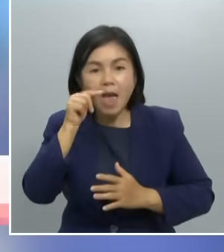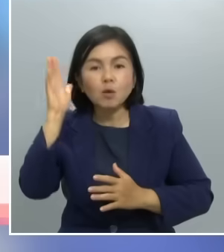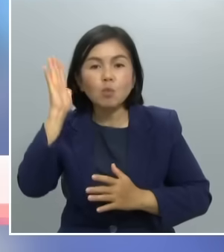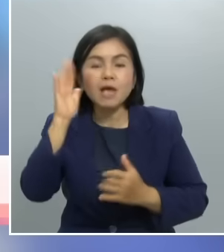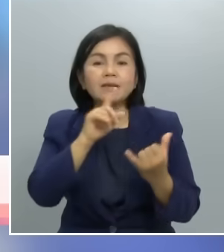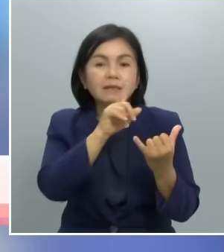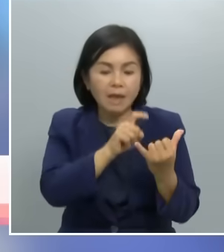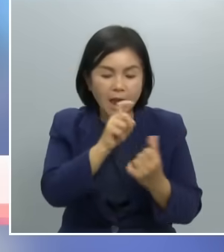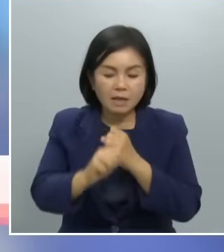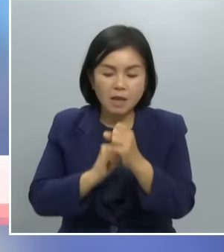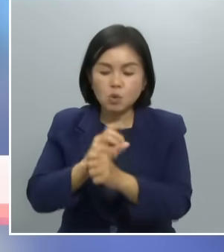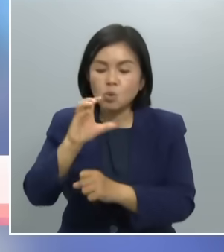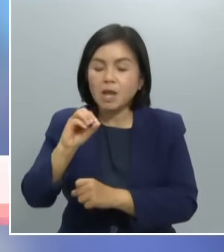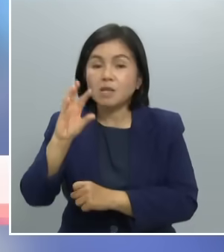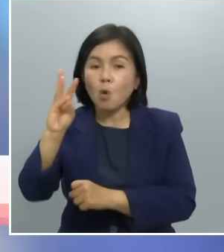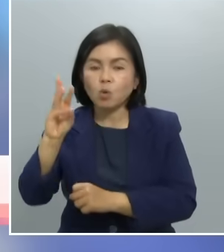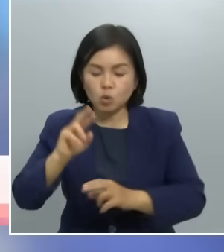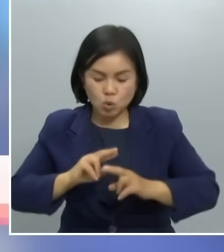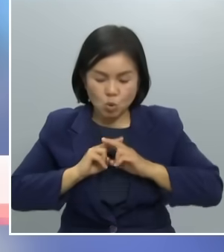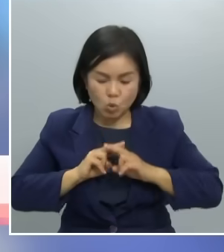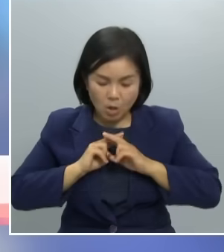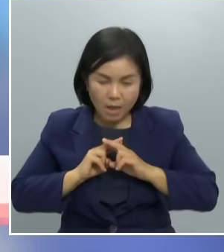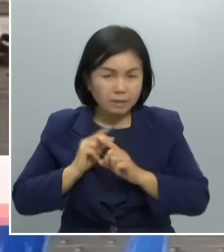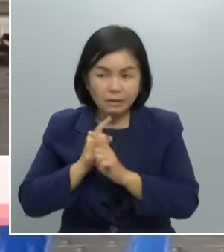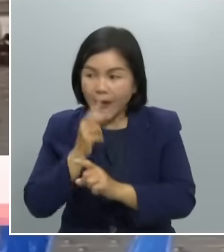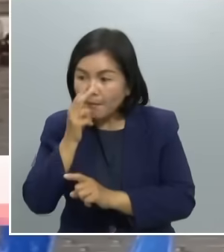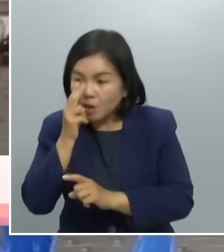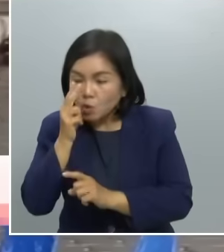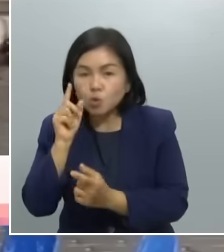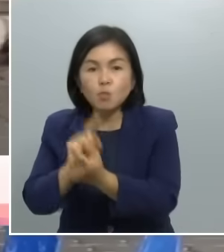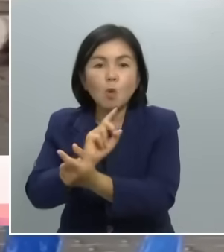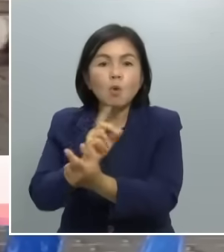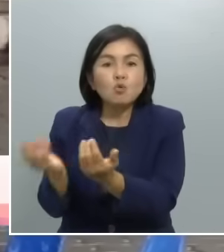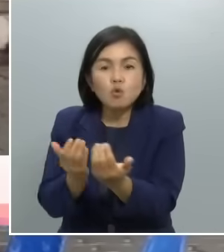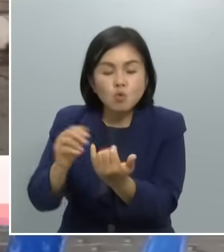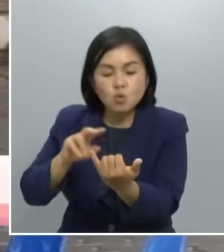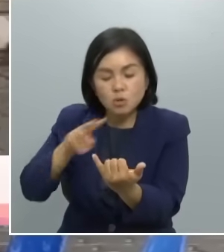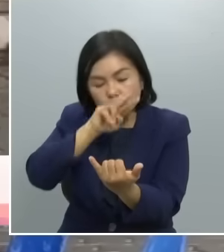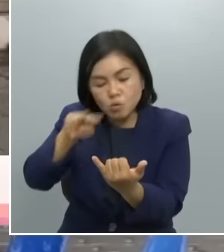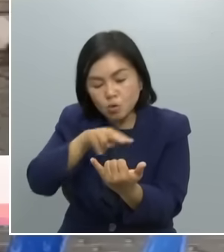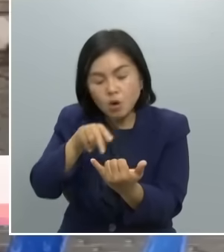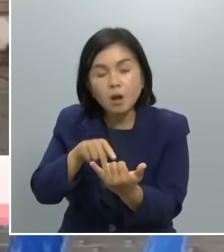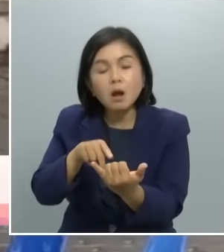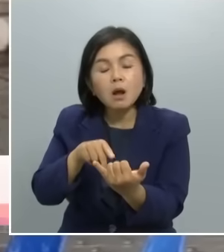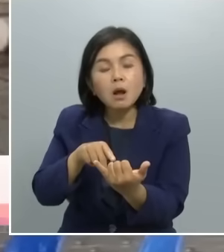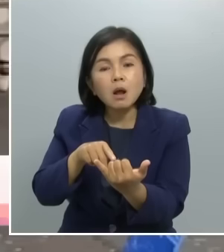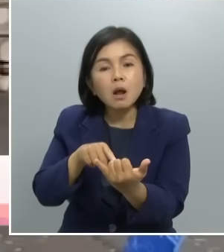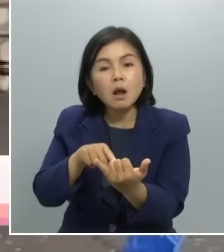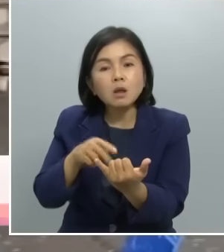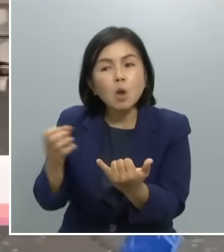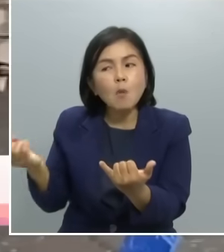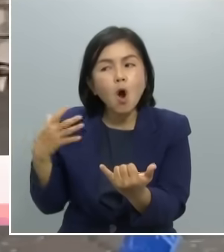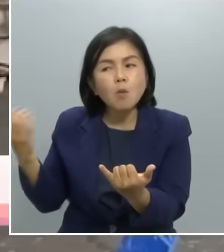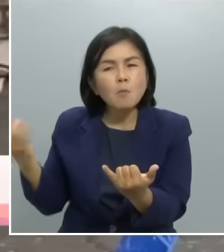วนีอายุ56ปีบอกว่าตนเองเนี่ยก็ตามไปนะที่โรงพยาบาลสะเดาภาพแรกที่เห็นลูกชายคือเขาบอกว่าลูกช